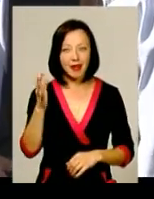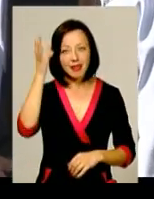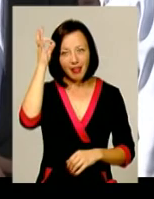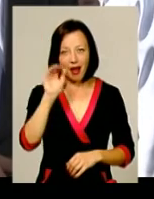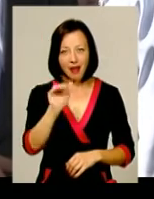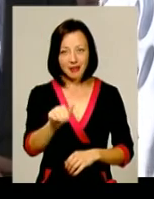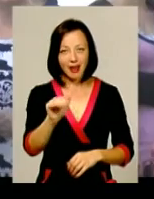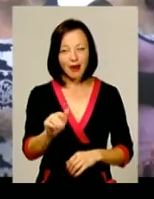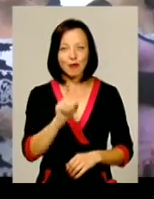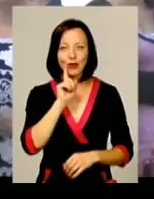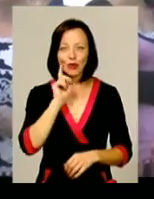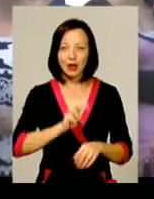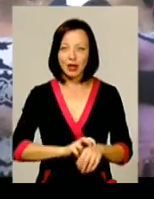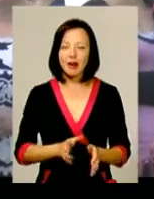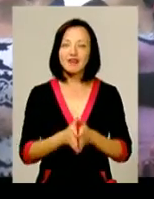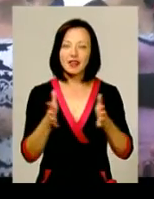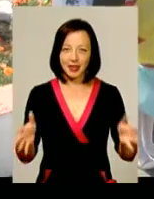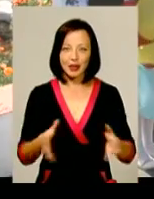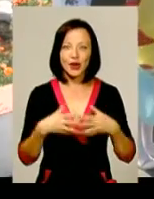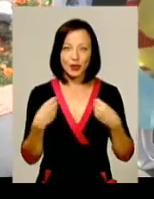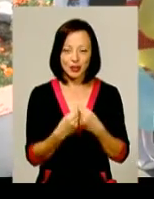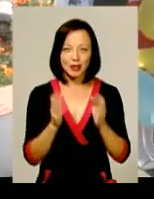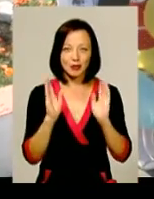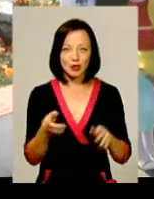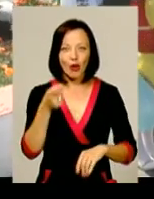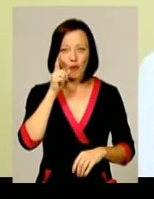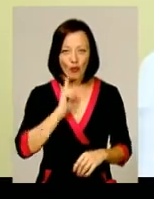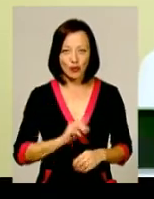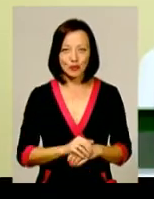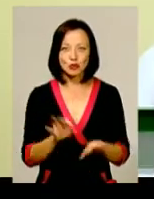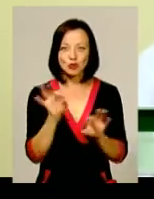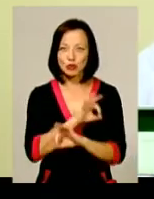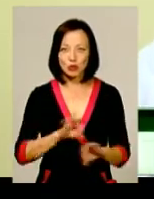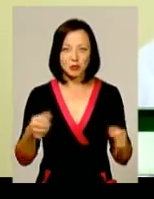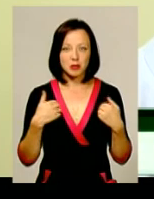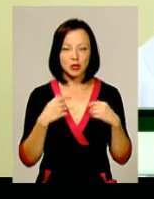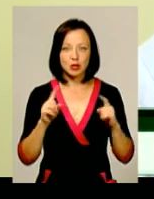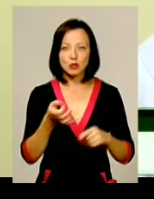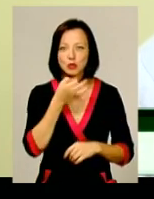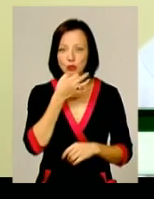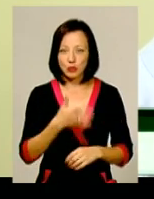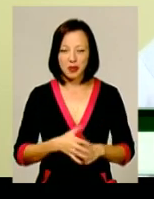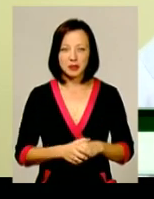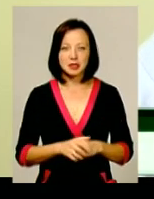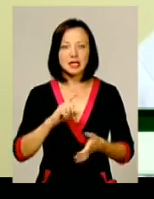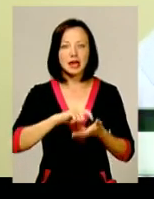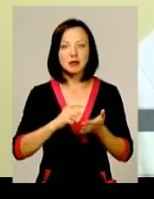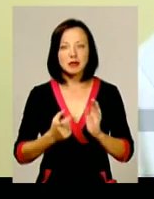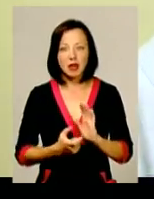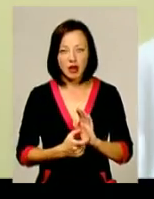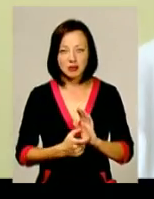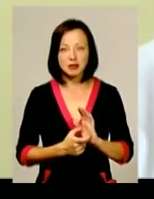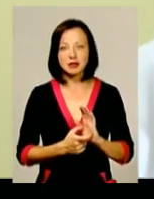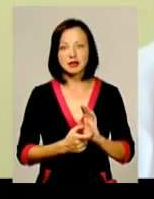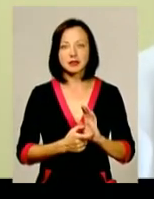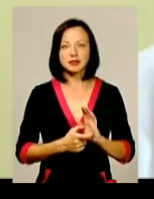для молодого фахівця, що й великій родині тут буде комфортно. Чудово, мені дуже сподобалися кімнати, амбулаторія.